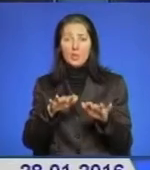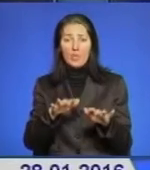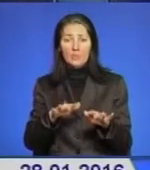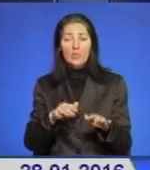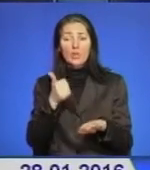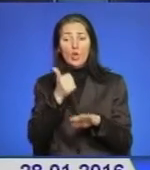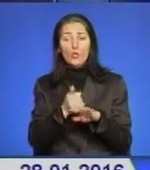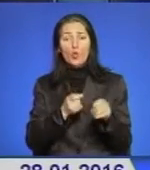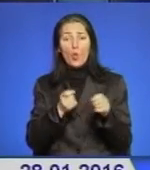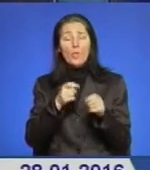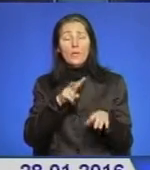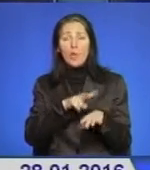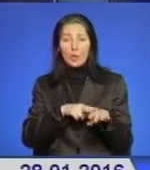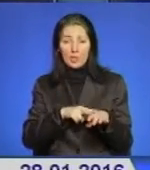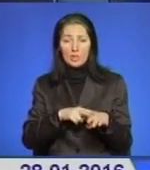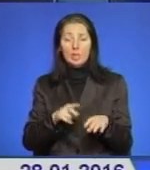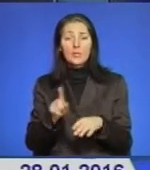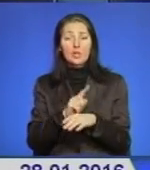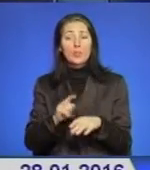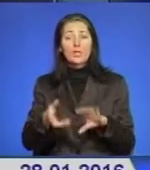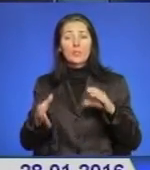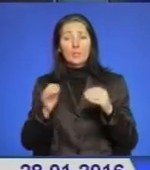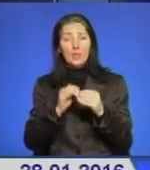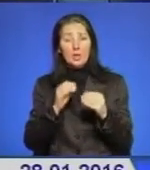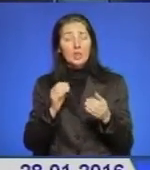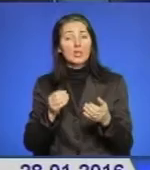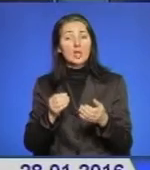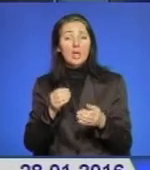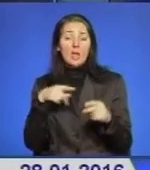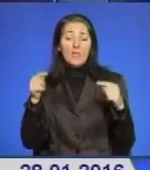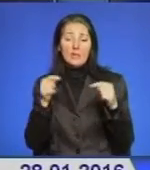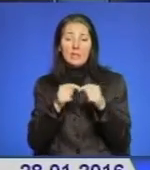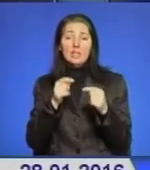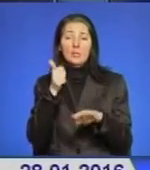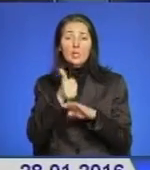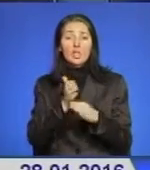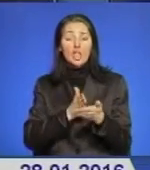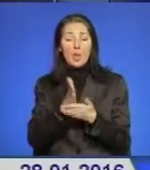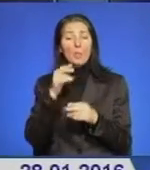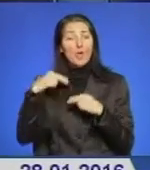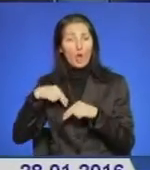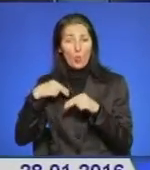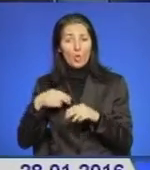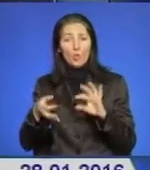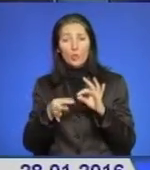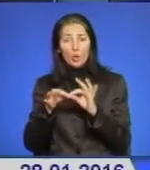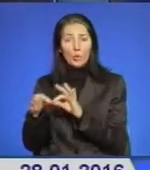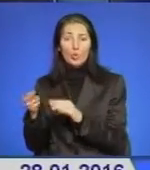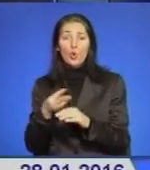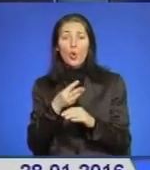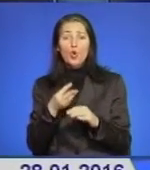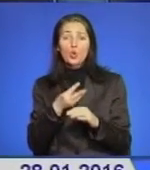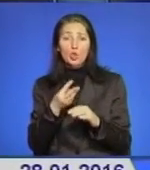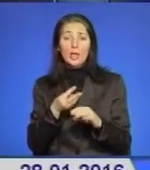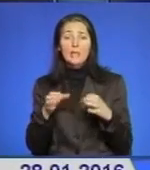В головному управлінні поліції Тернопільщини підсумували здобутки та визначили пріоритетні напрямки роботи. Подробиці у сюжеті сектора комунікації